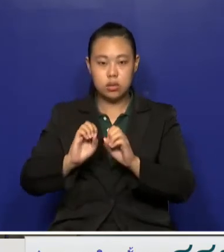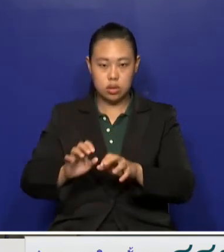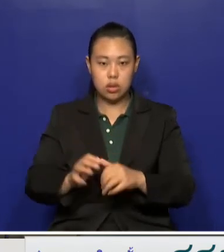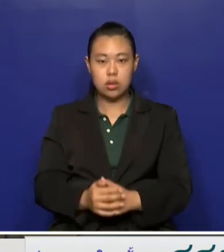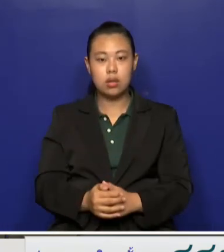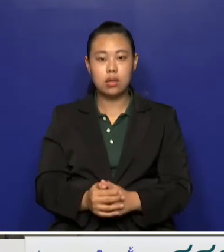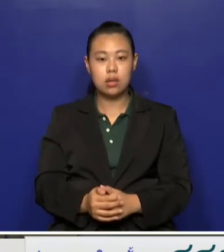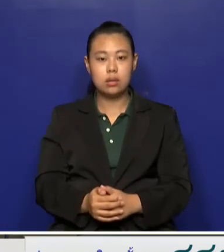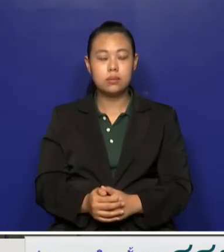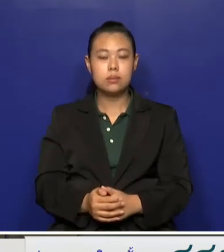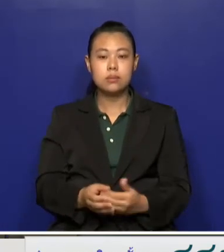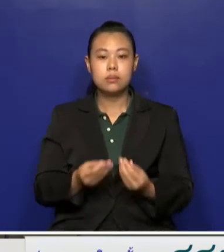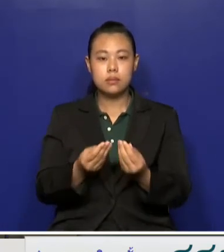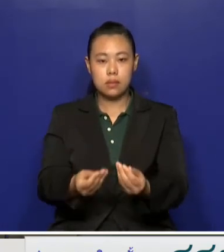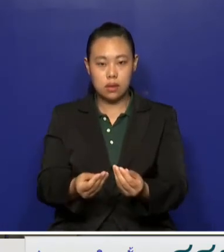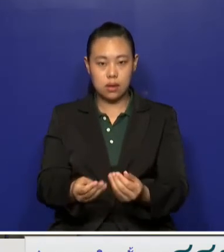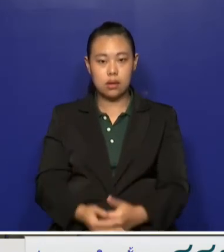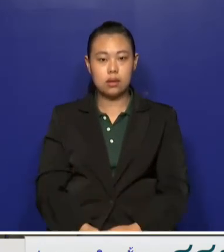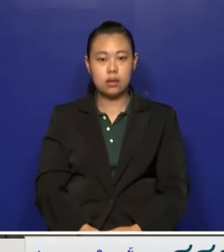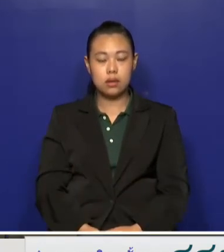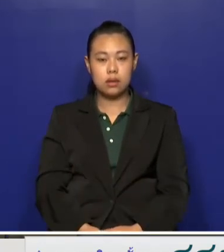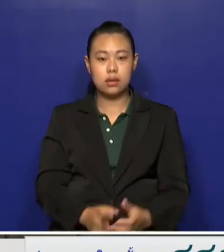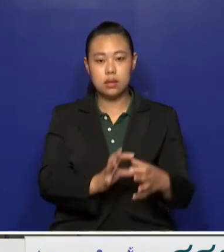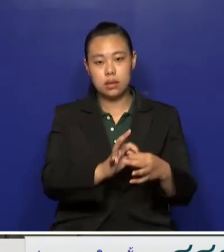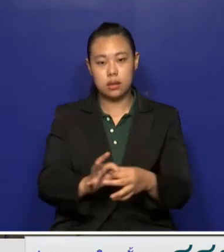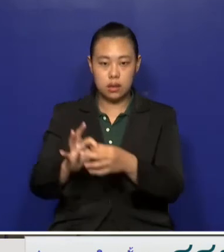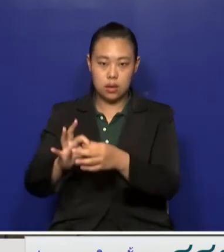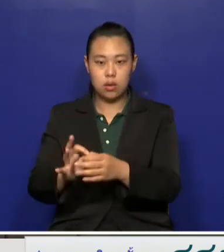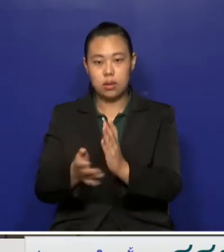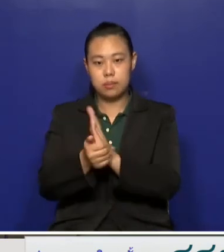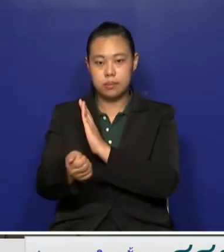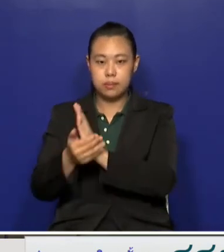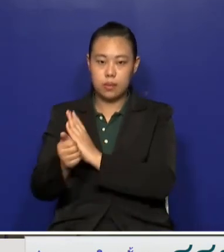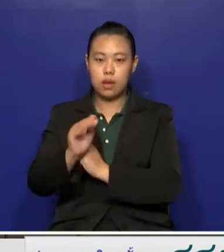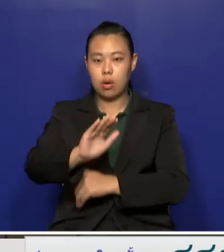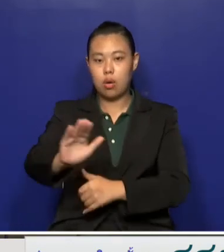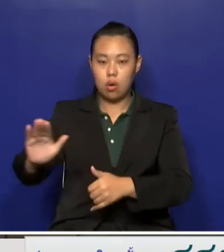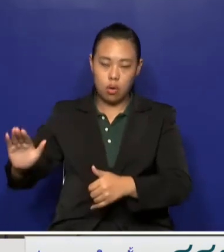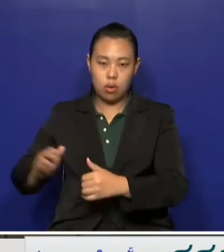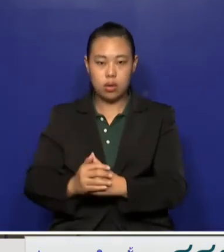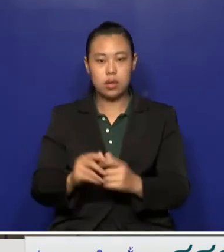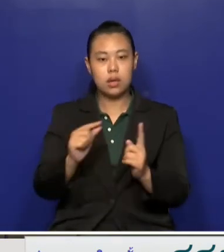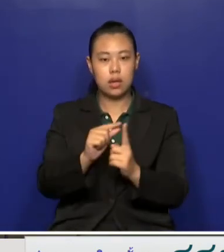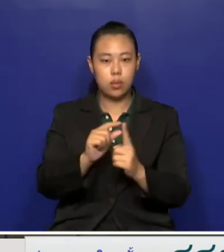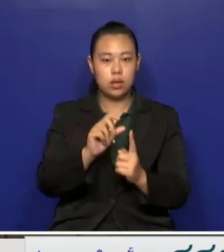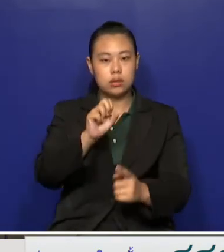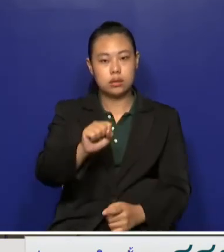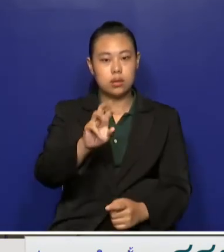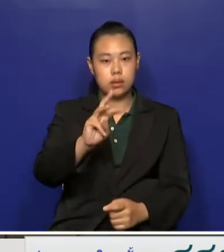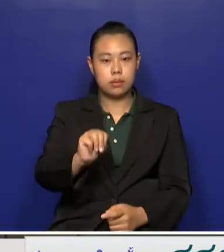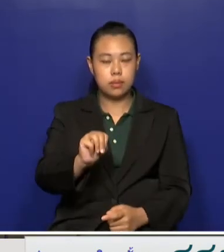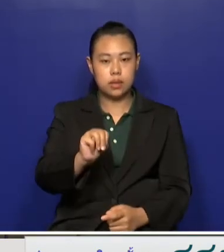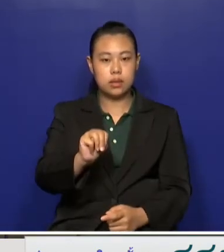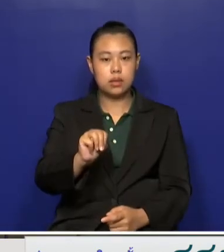รู้ให้สอดคล้องกับสมรรถนะคำว่าสมรรถนะตัวนี้แหละครับคือตัวปิด